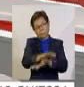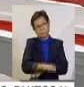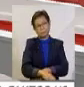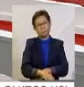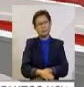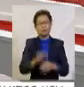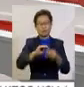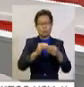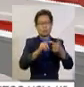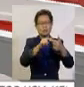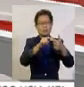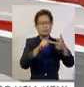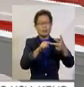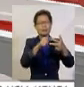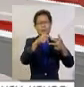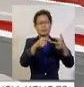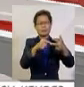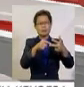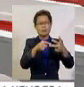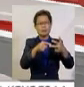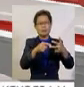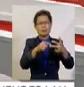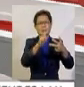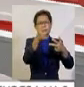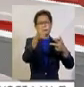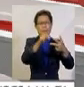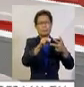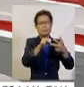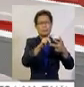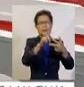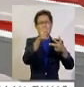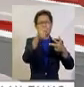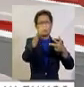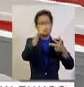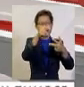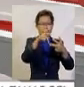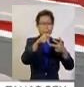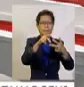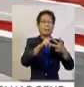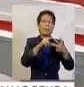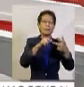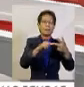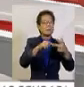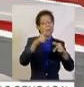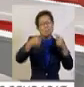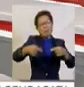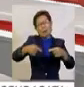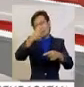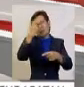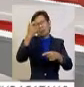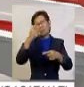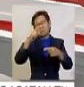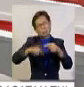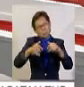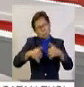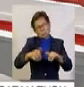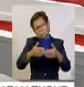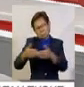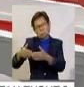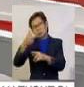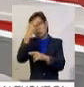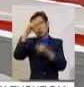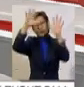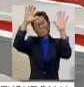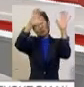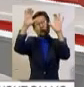tempat ketiga dan keempat dikongsi bersama pasukan ATM dan Pulau Pinang selepas perlawanan tidak dapat diteruskan ekoran faktor cuaca. Sementara